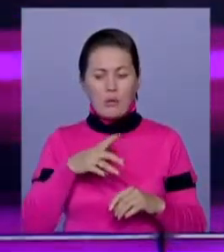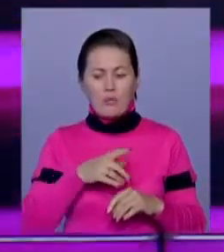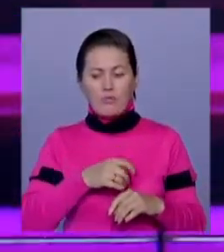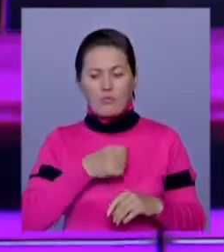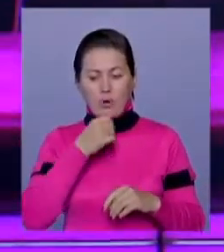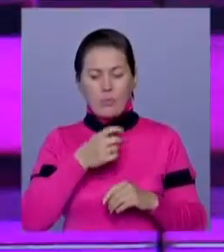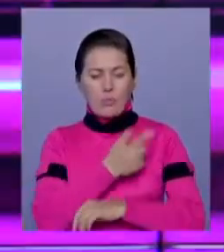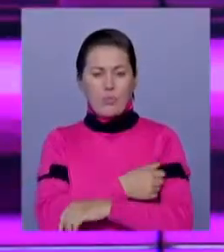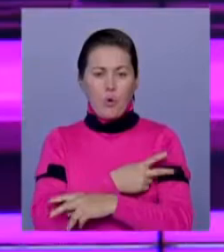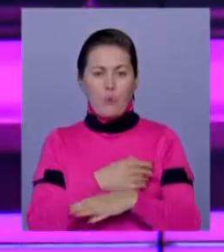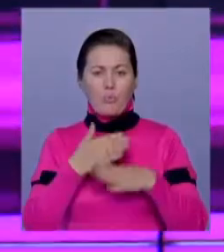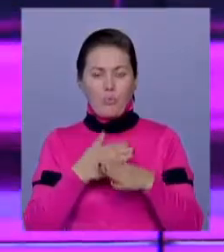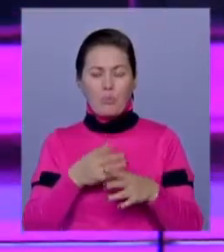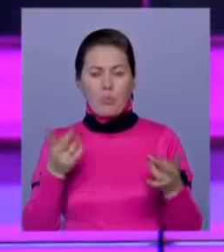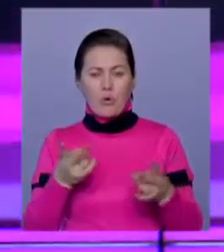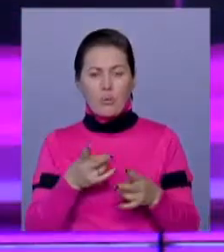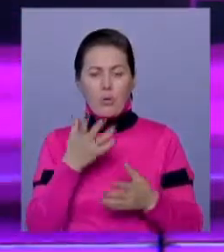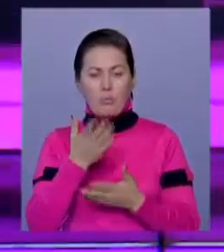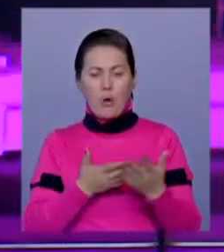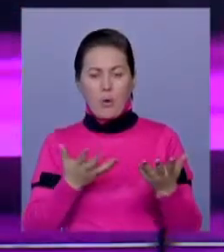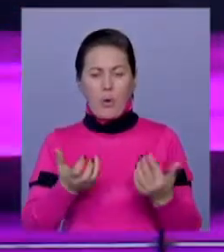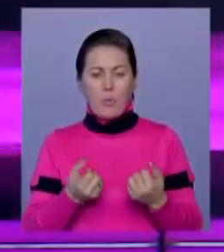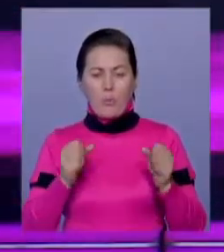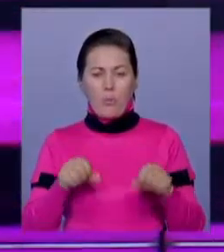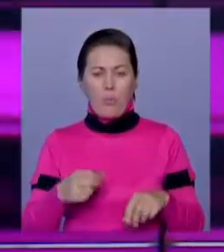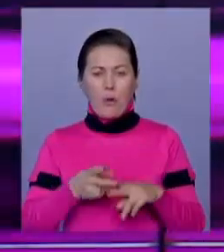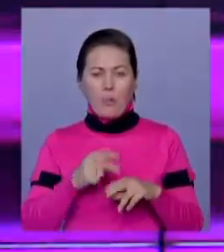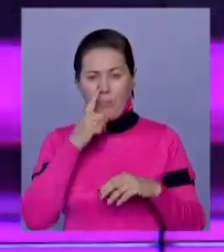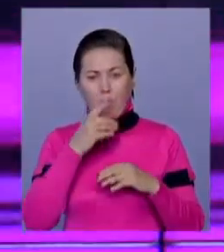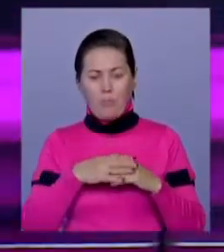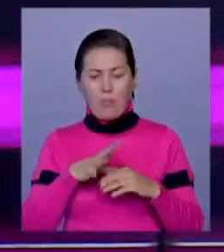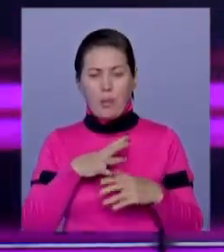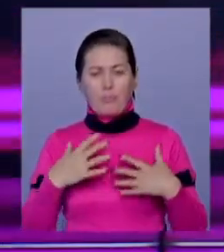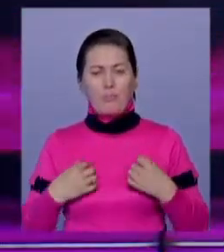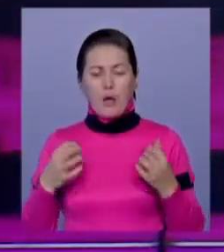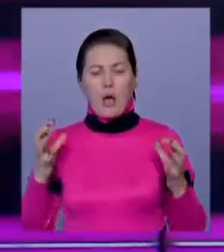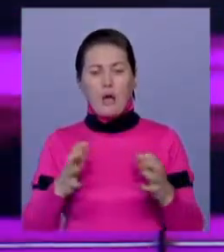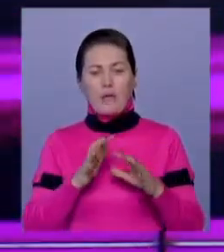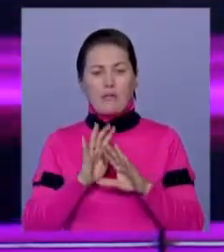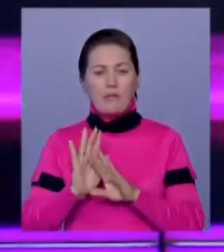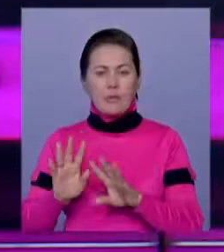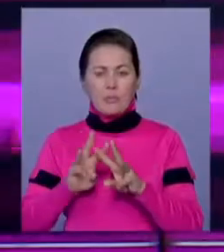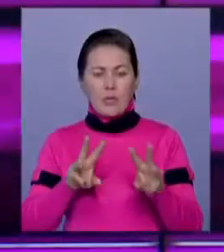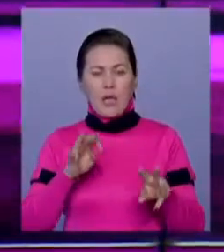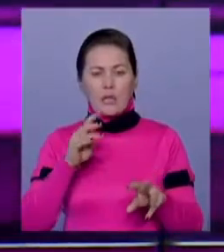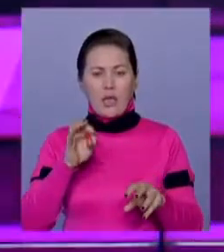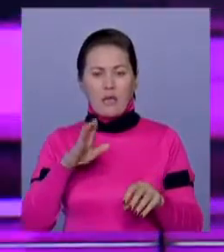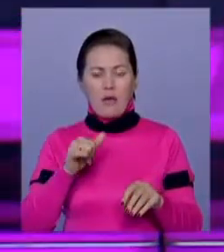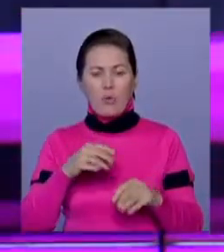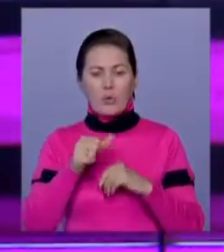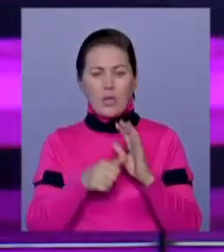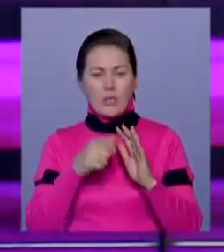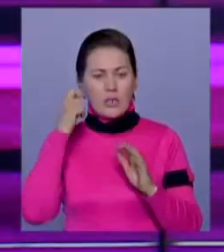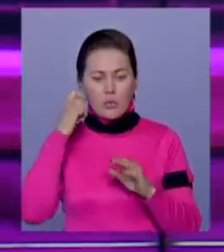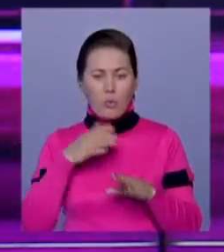секілді медициналық көмек пен қажетті кеңесті ала алады. Ал жақында ғана денсаулық сақтау вице-министрі Ләззат Ақтаева 16